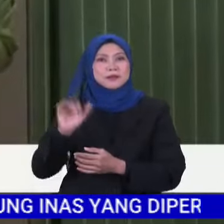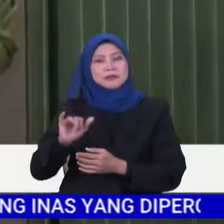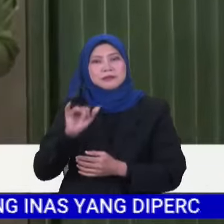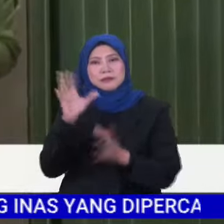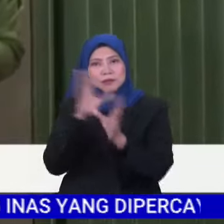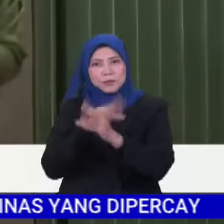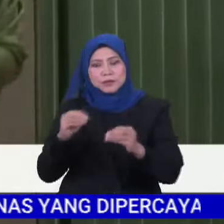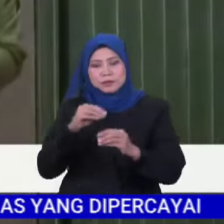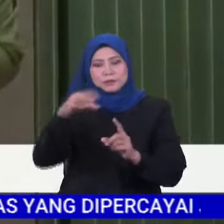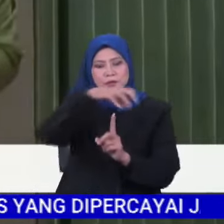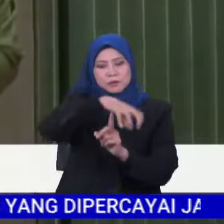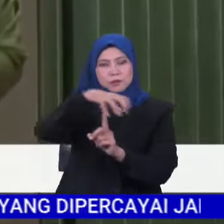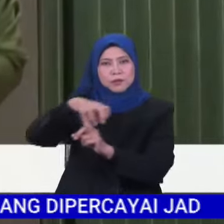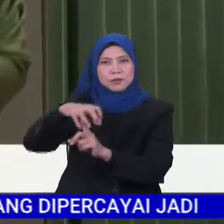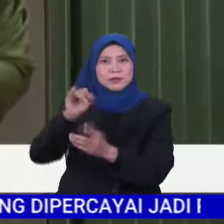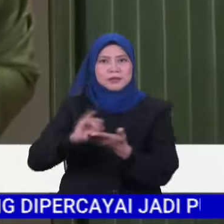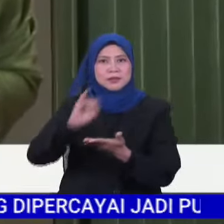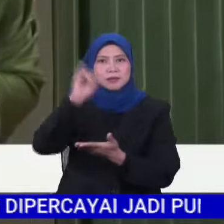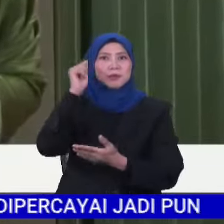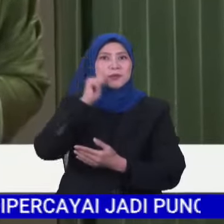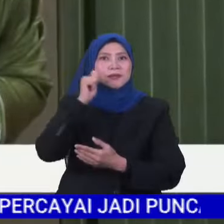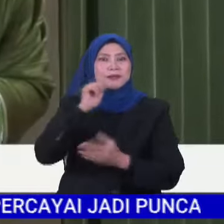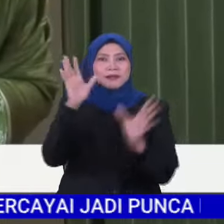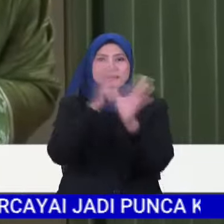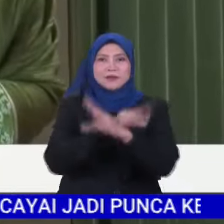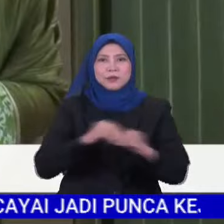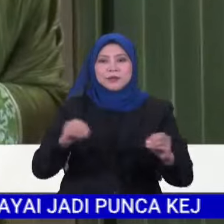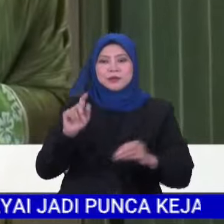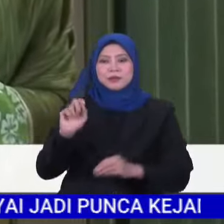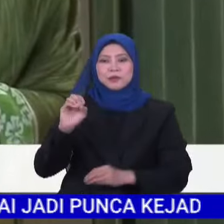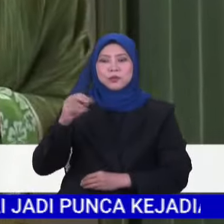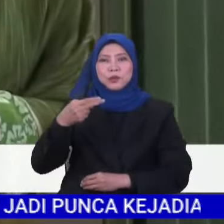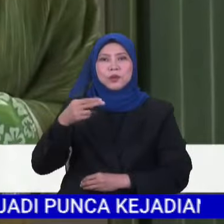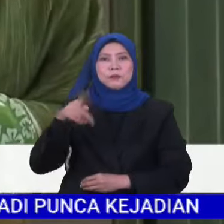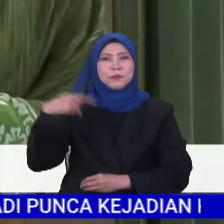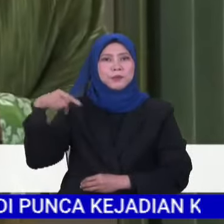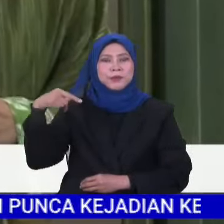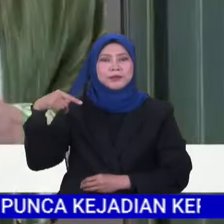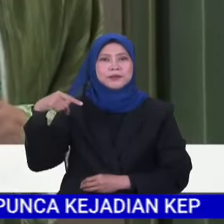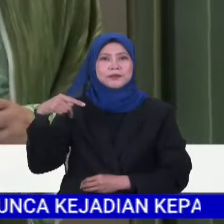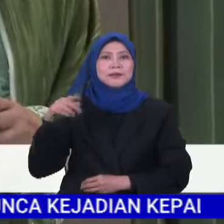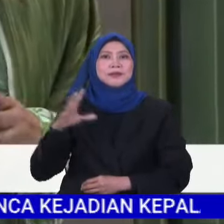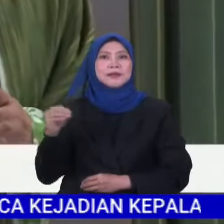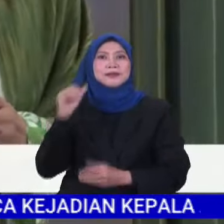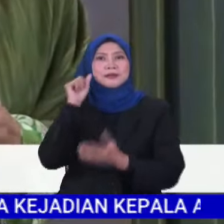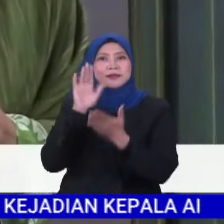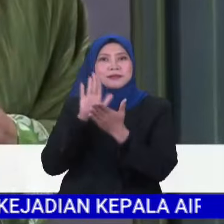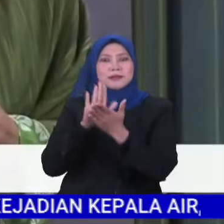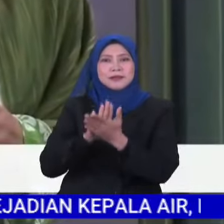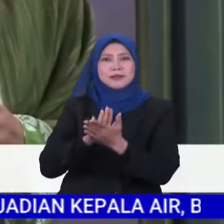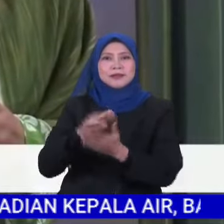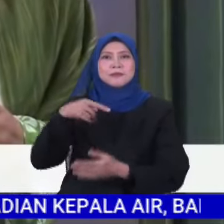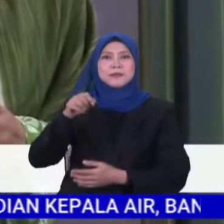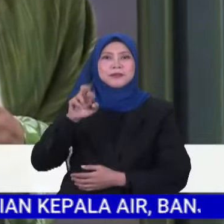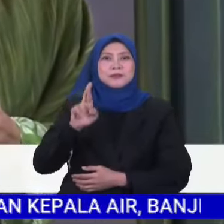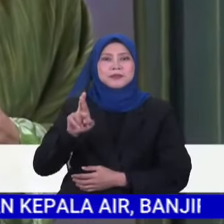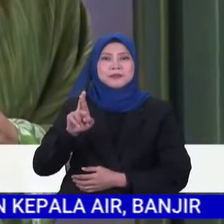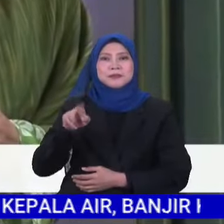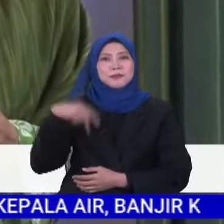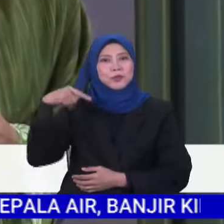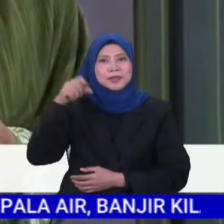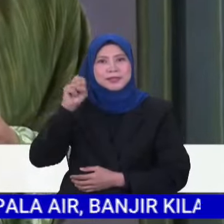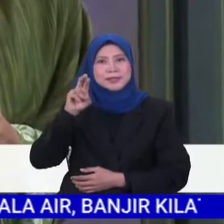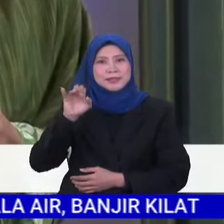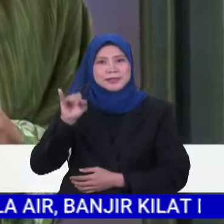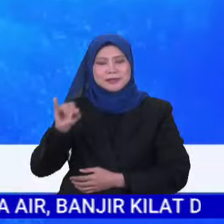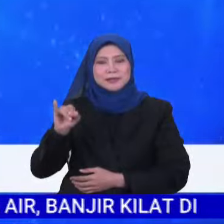penolong persekutuan Institute wanita Serawak Tofu Anda Tofa tinggi raga tour di Thaif dan istri primeiro Wakwaw Sri